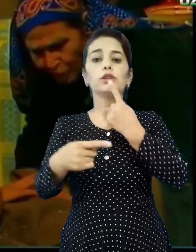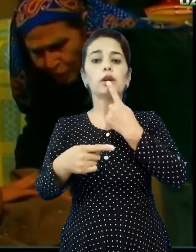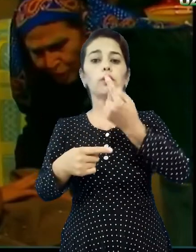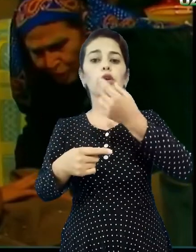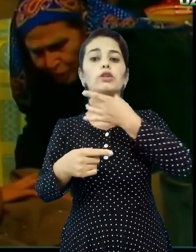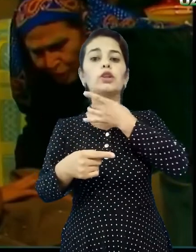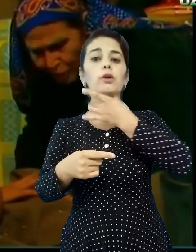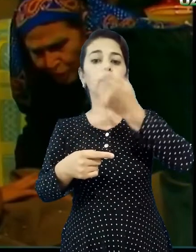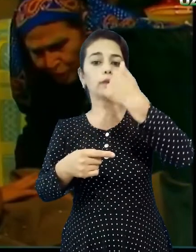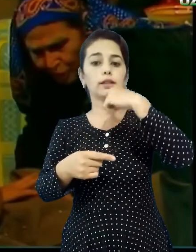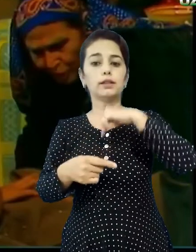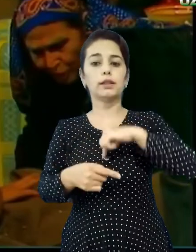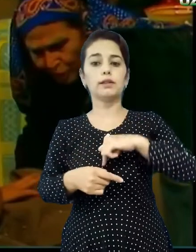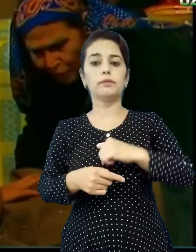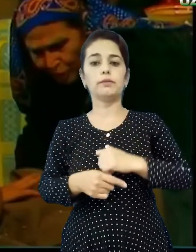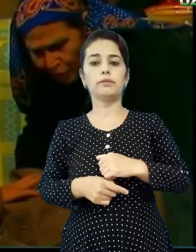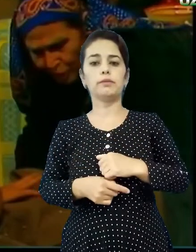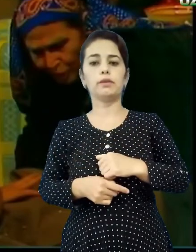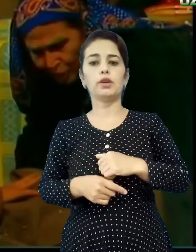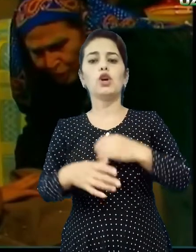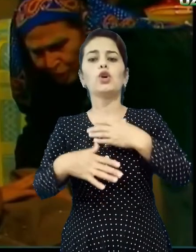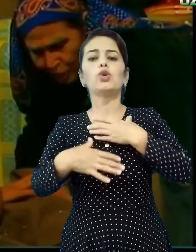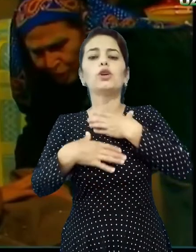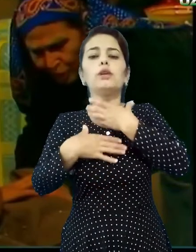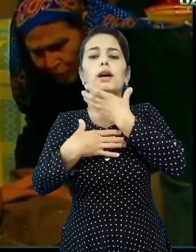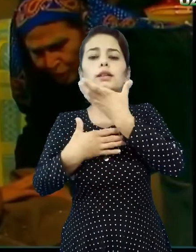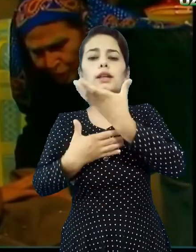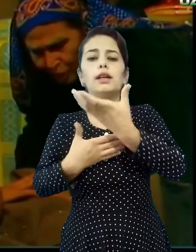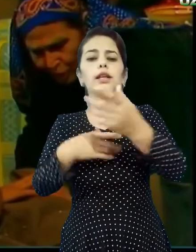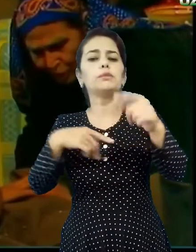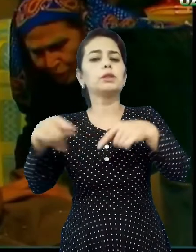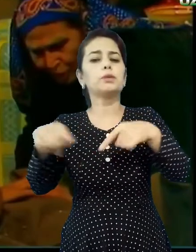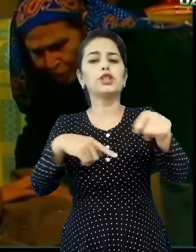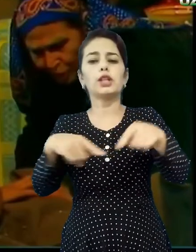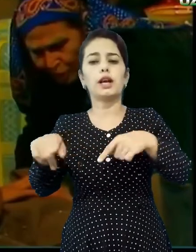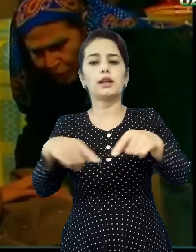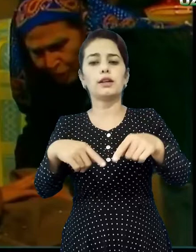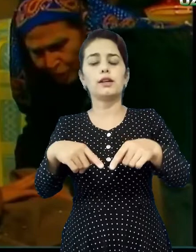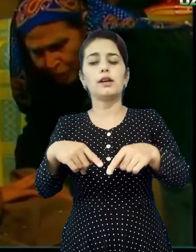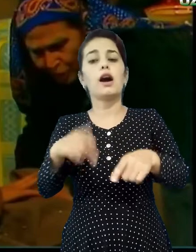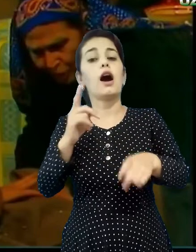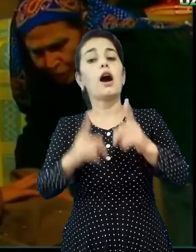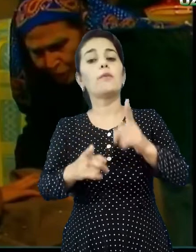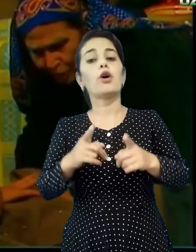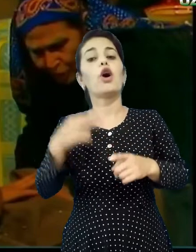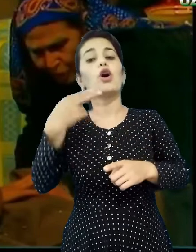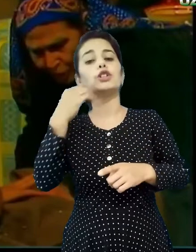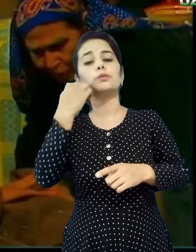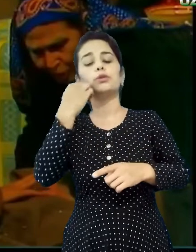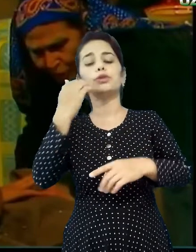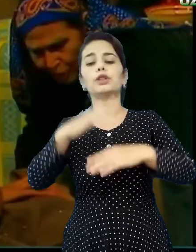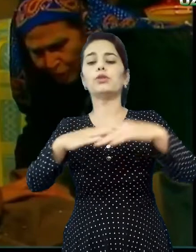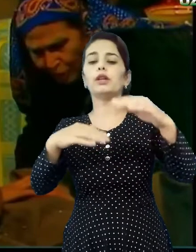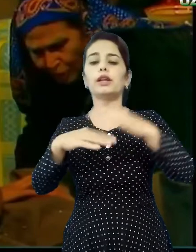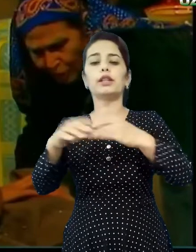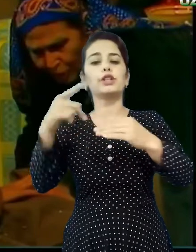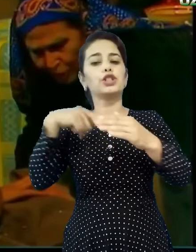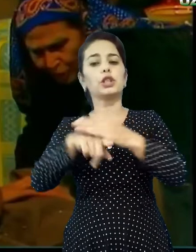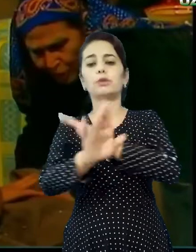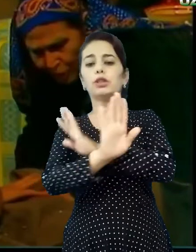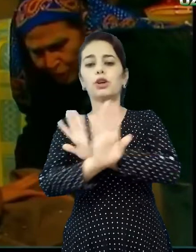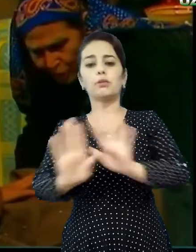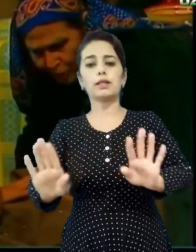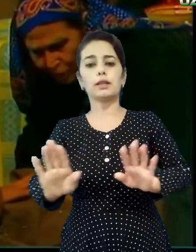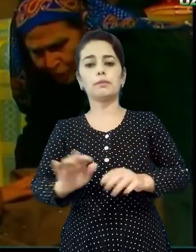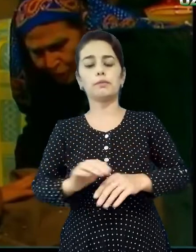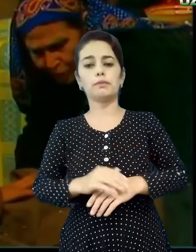barmog'ini tomog'imga tiqdi. Ko'nglim ag'darilib tipirchilar, ammo hoji buvining qo'llaridan